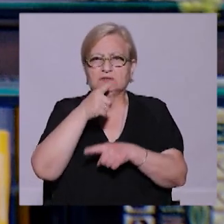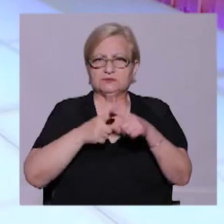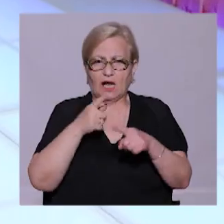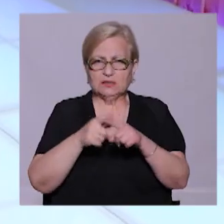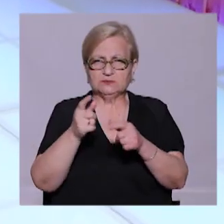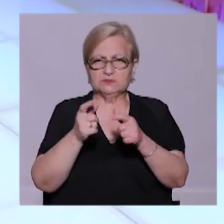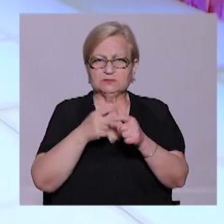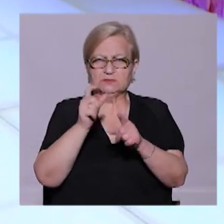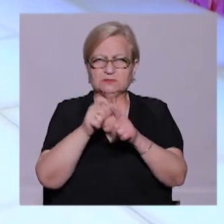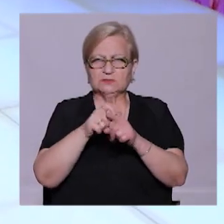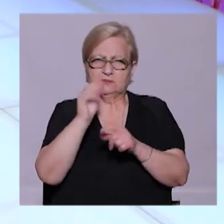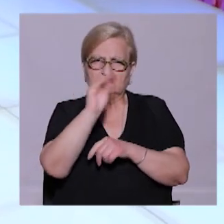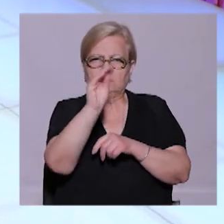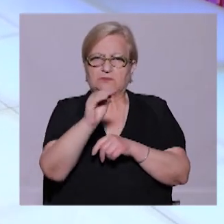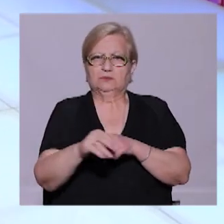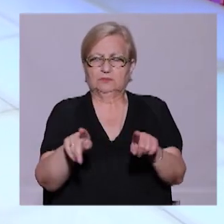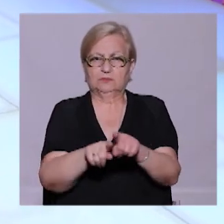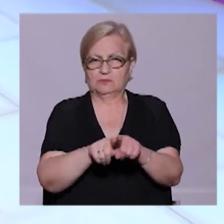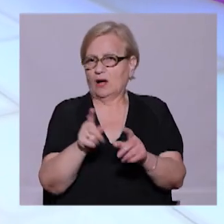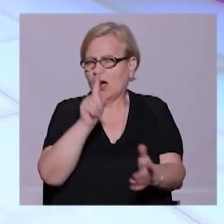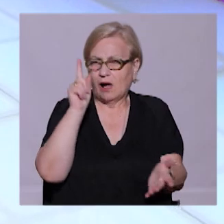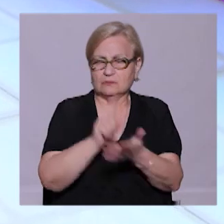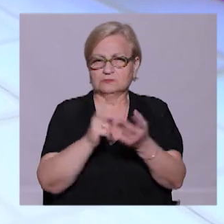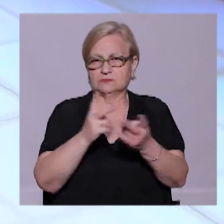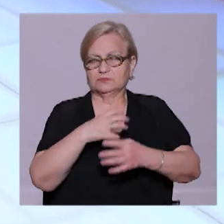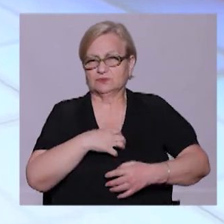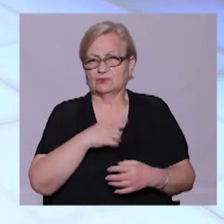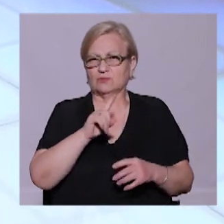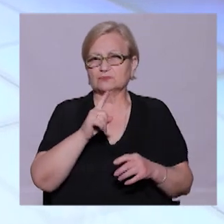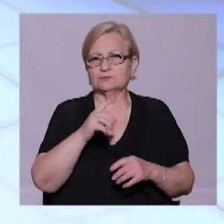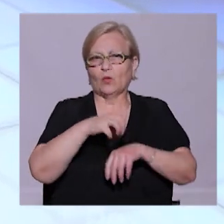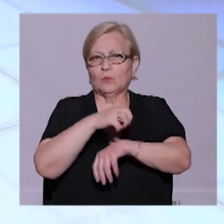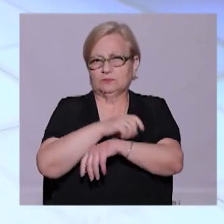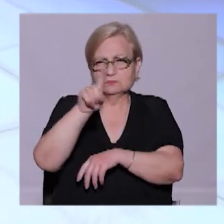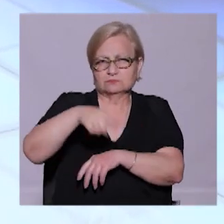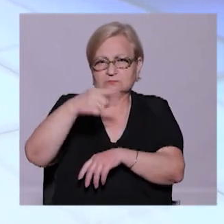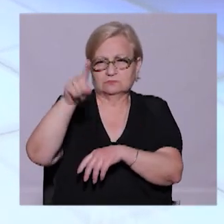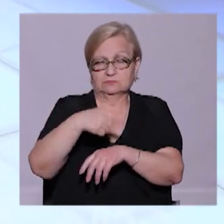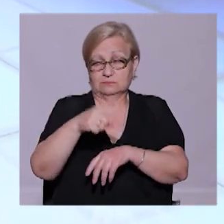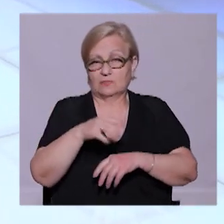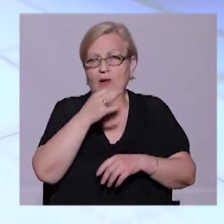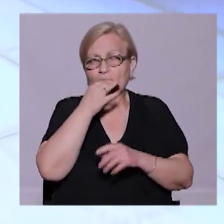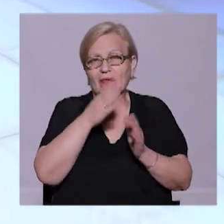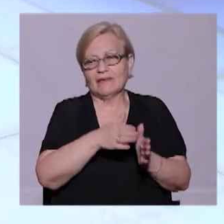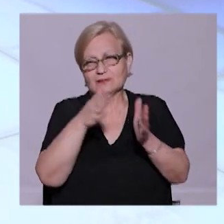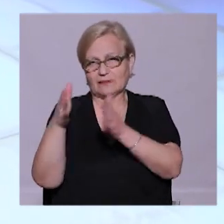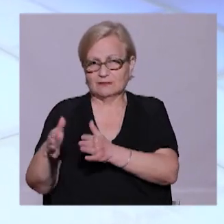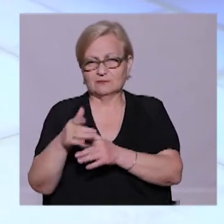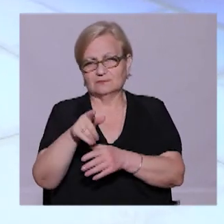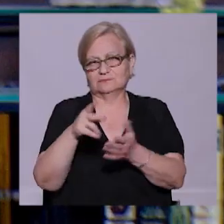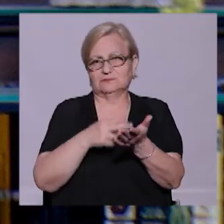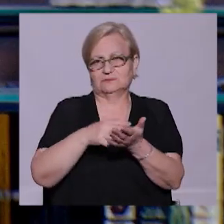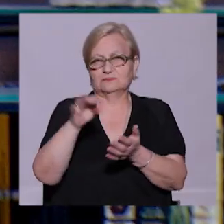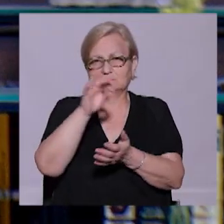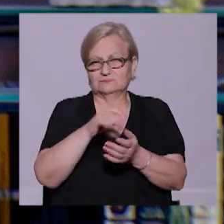სტალინი, ან ყველა ერთადან რომელიმე, და აი შემდეგ უნდა გადასულიყავი მთავარ სათქმელზე.